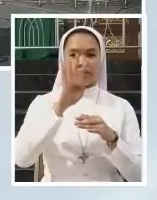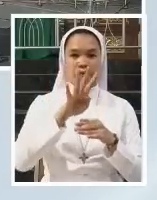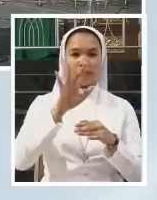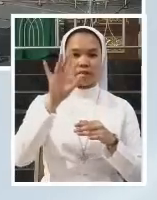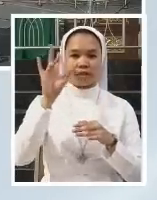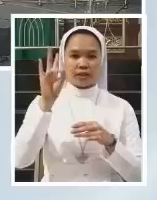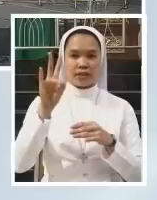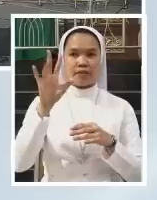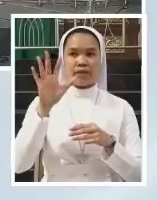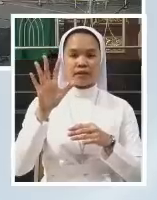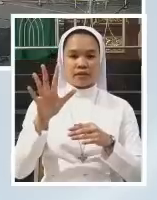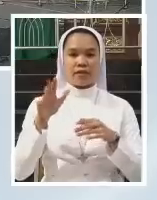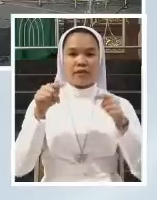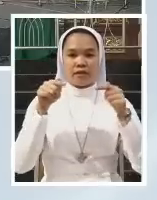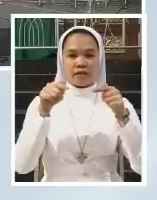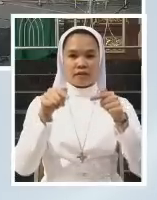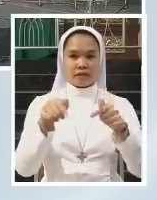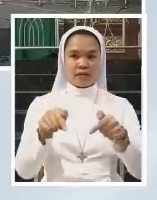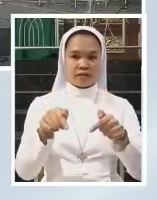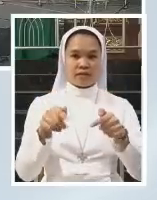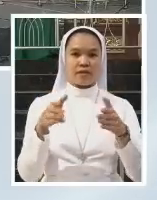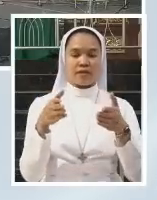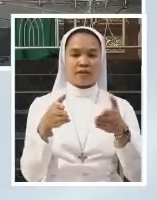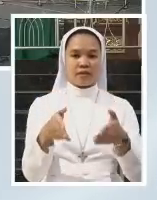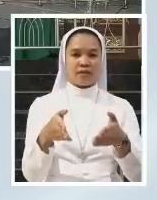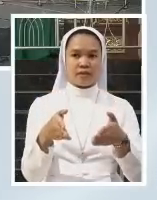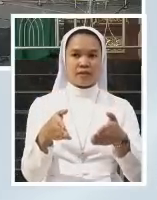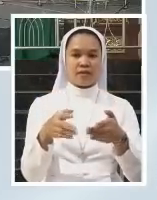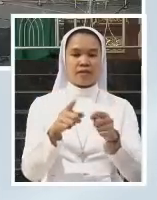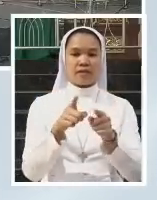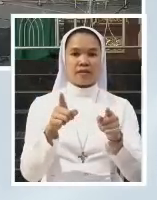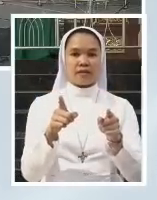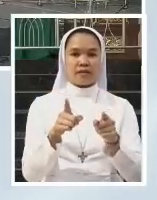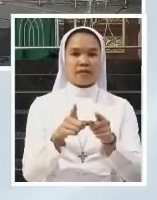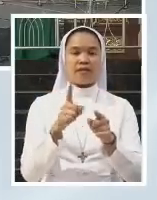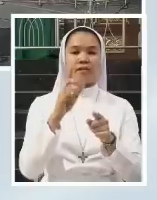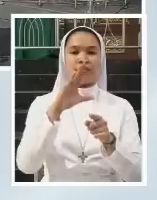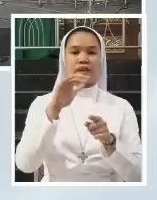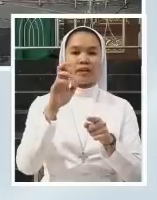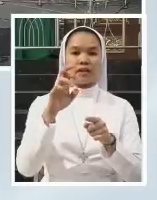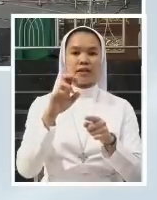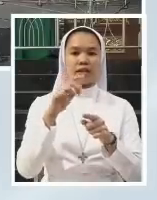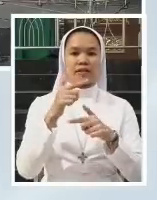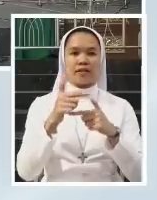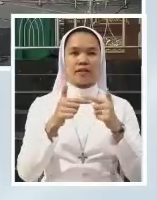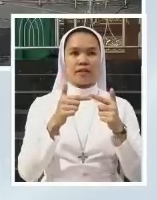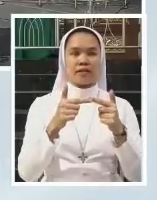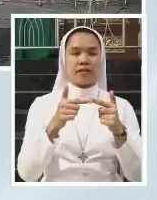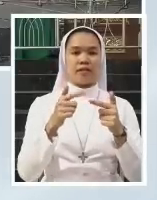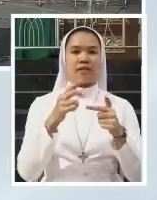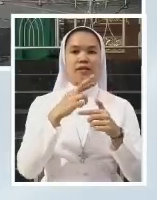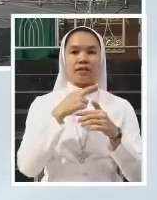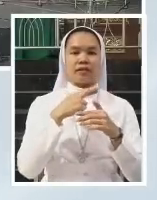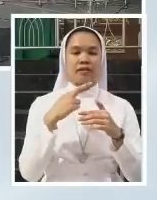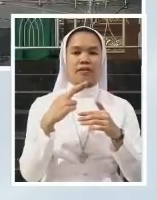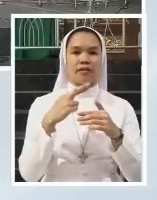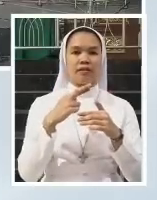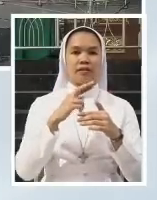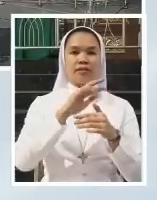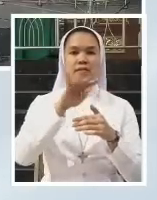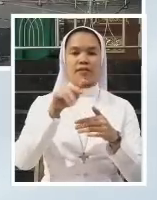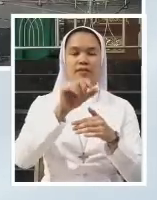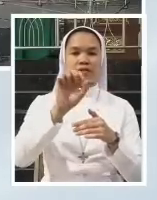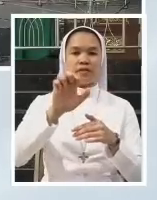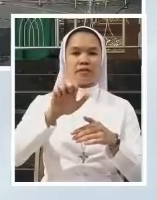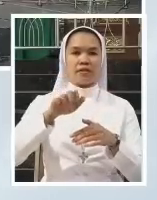475, you are hereby appointed Vicar General Reverend Father